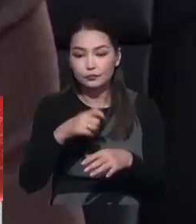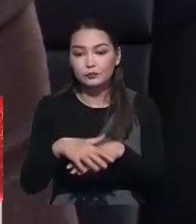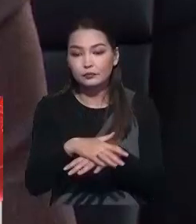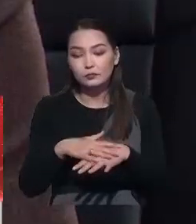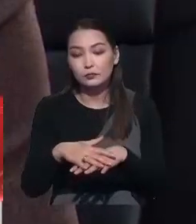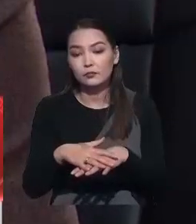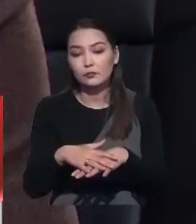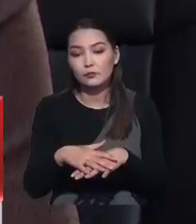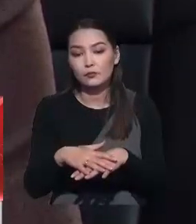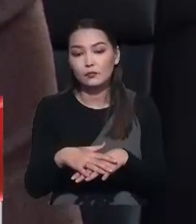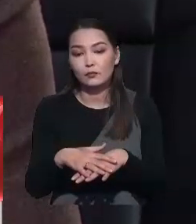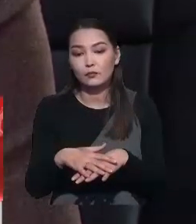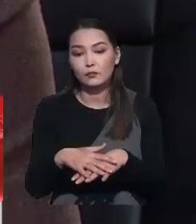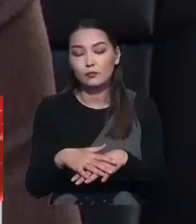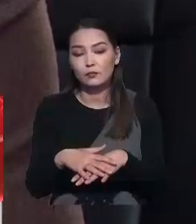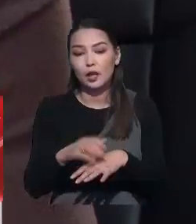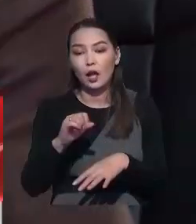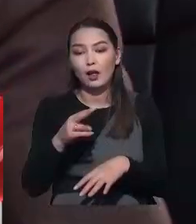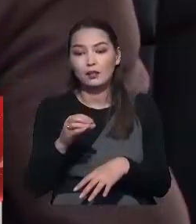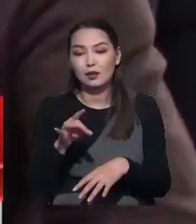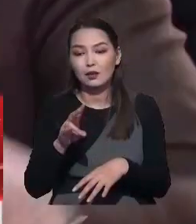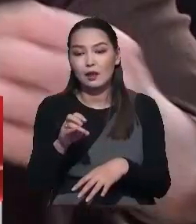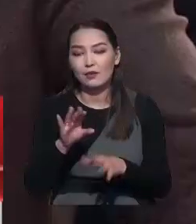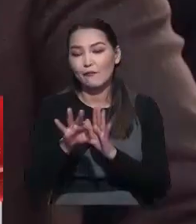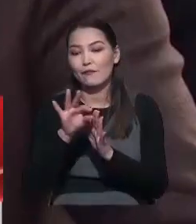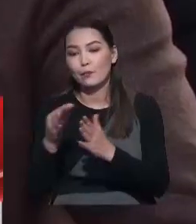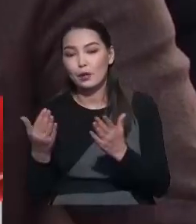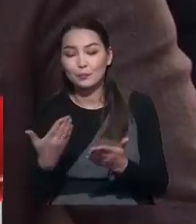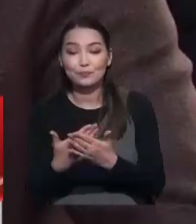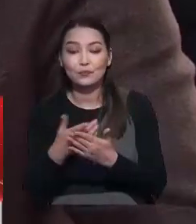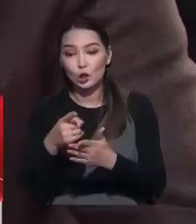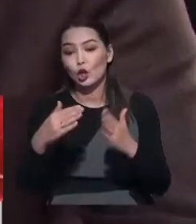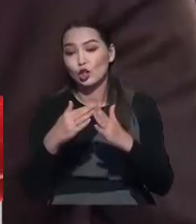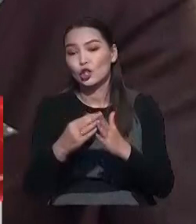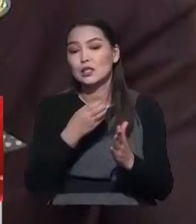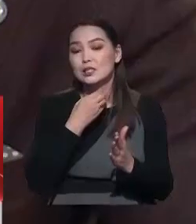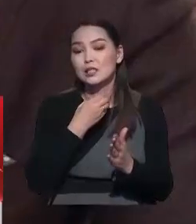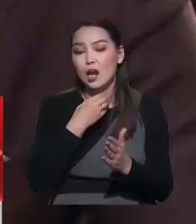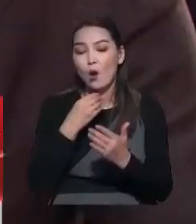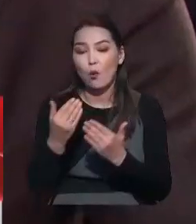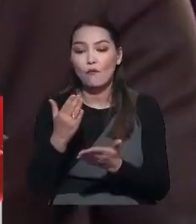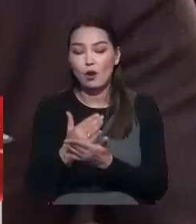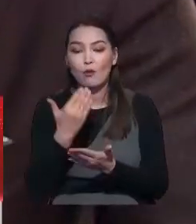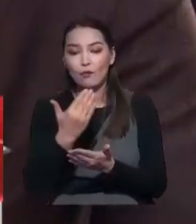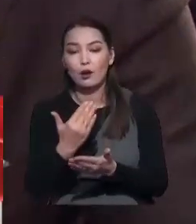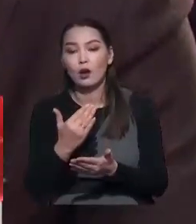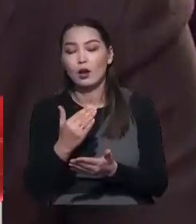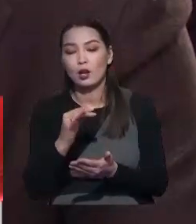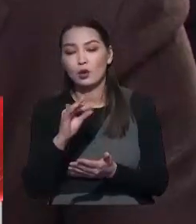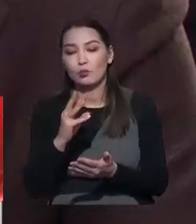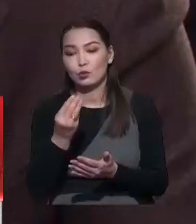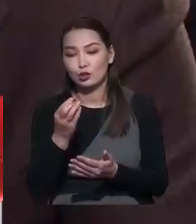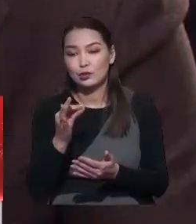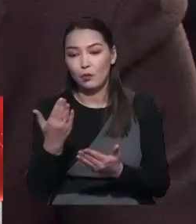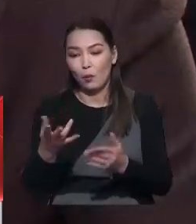кезде альтернатива қалдыру керек. Сіз егер сақтандырсаңыз, сіздің мүлкіңіз, жаңағы